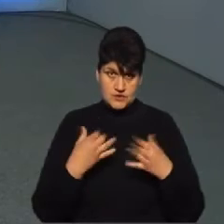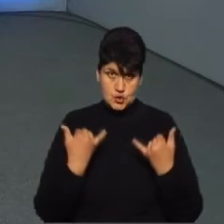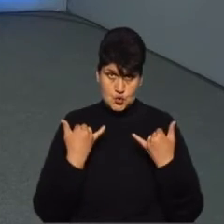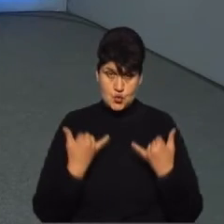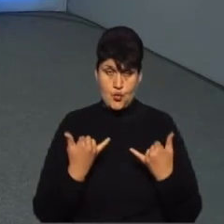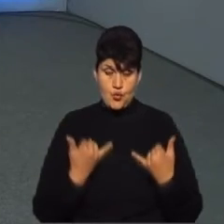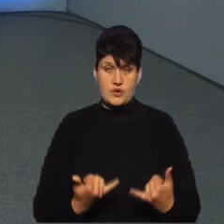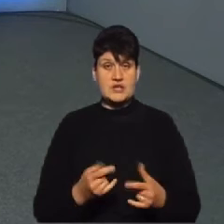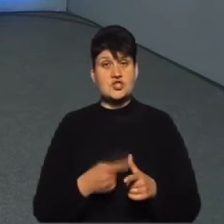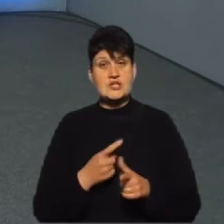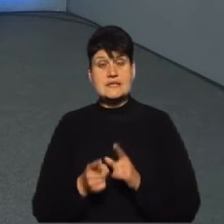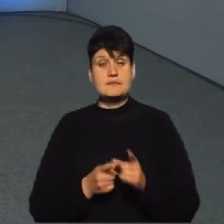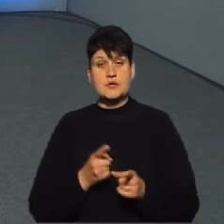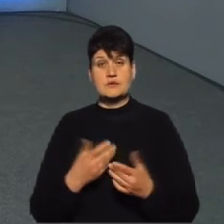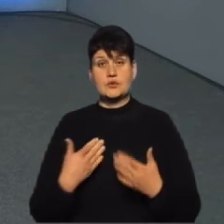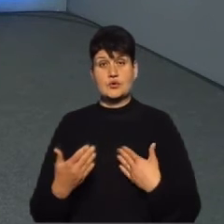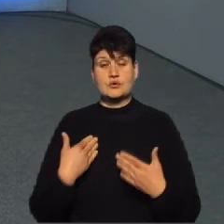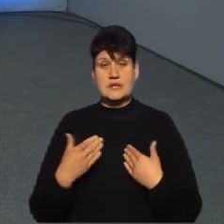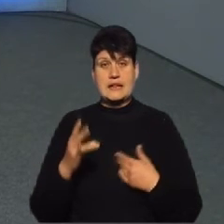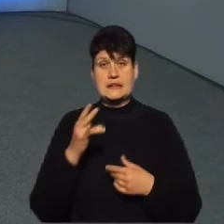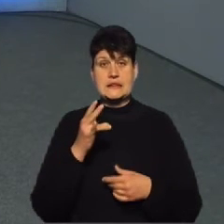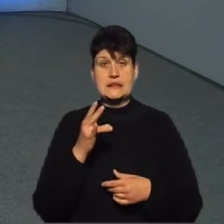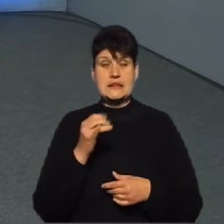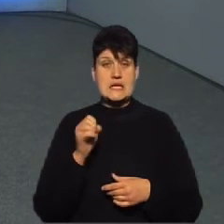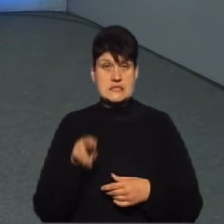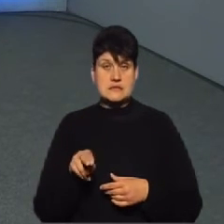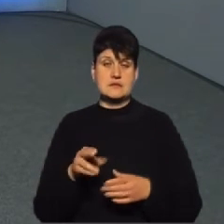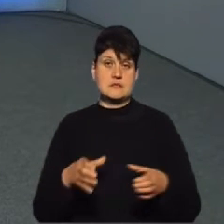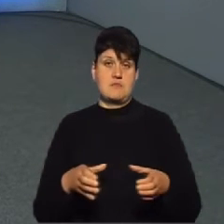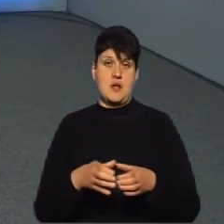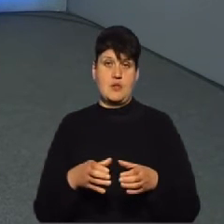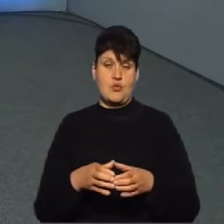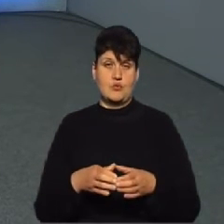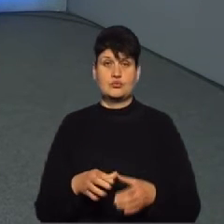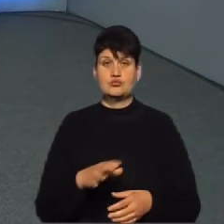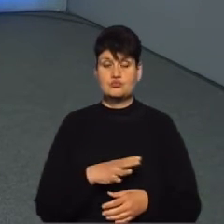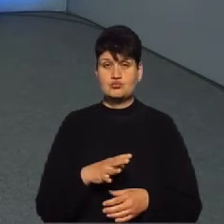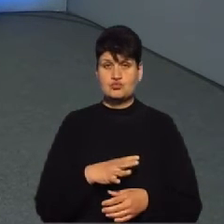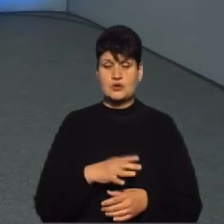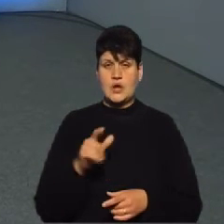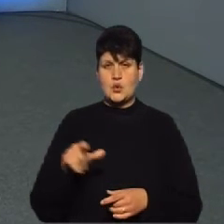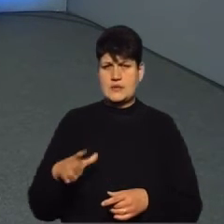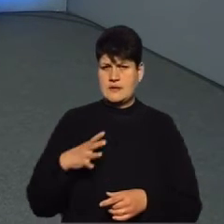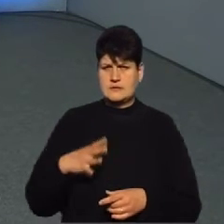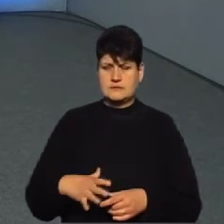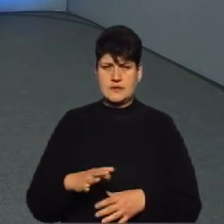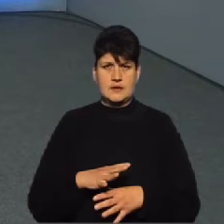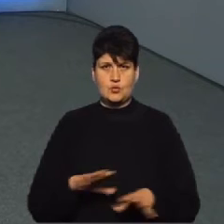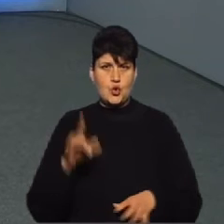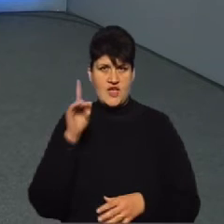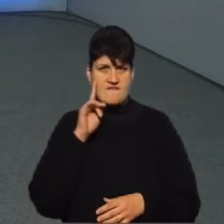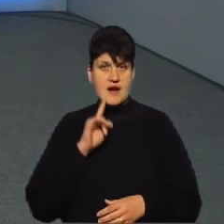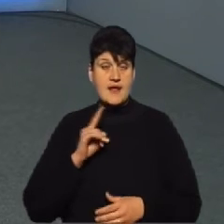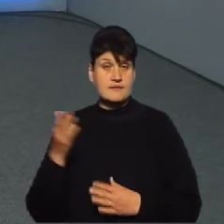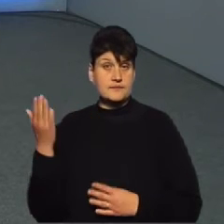до нацспільнот якимось чином? Тому що була різка нетерпимість раніше, в тому числі і євреїв. Зараз